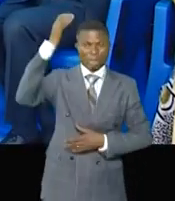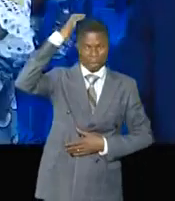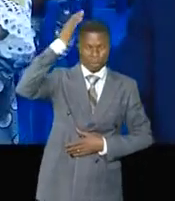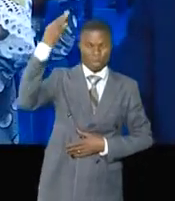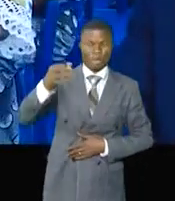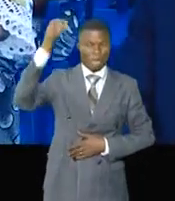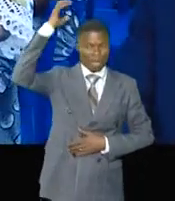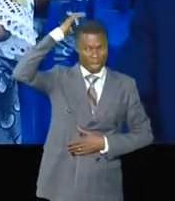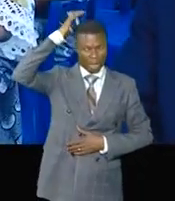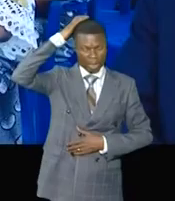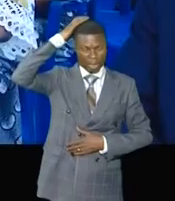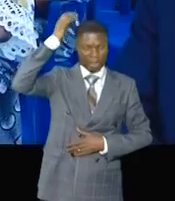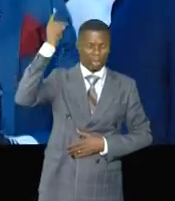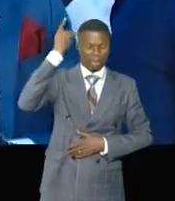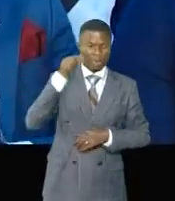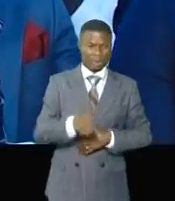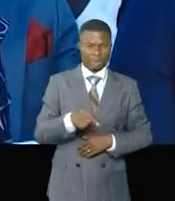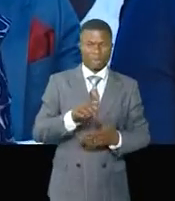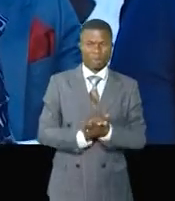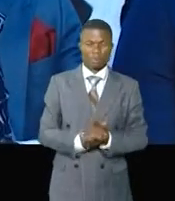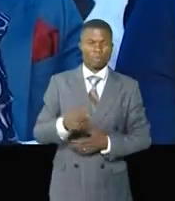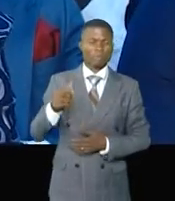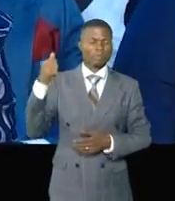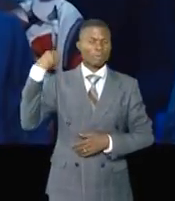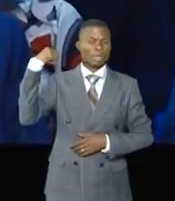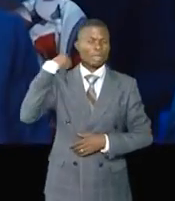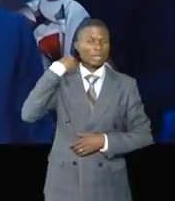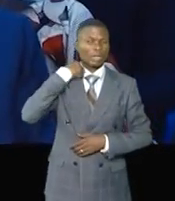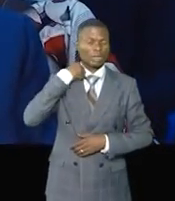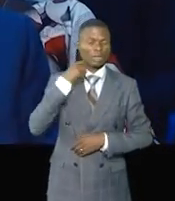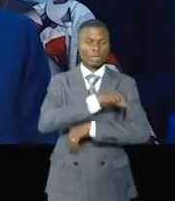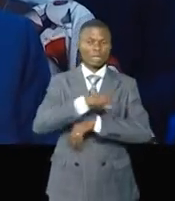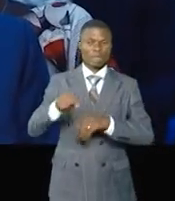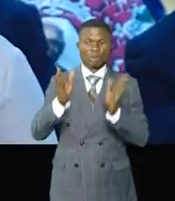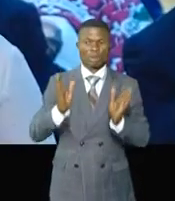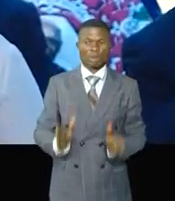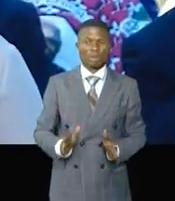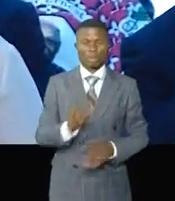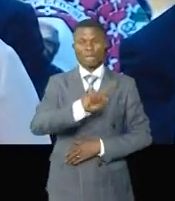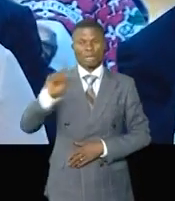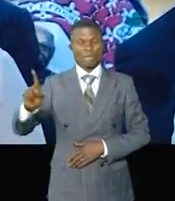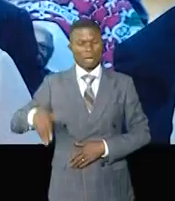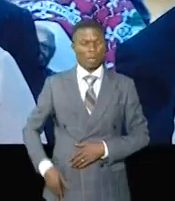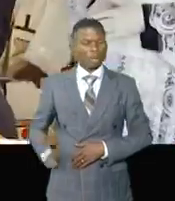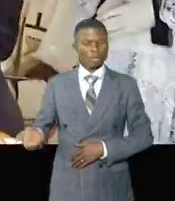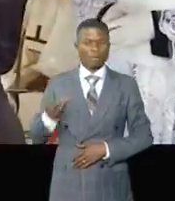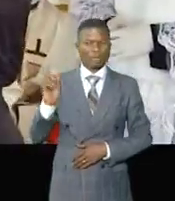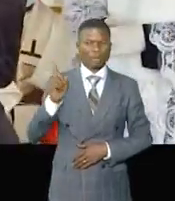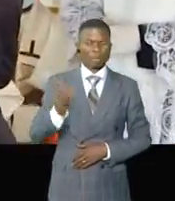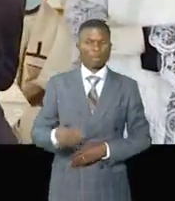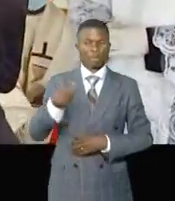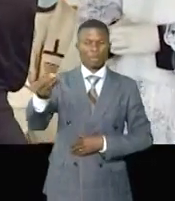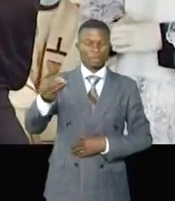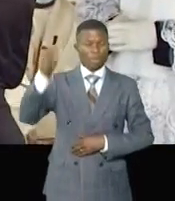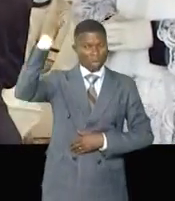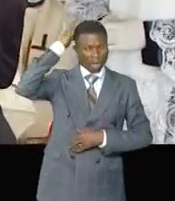cardinal, archevêque de Kinshasa. Le docteur de cabinet adjoint du chef de l'État n'est pas allé les mains vides. Il a remis à l'archevêque